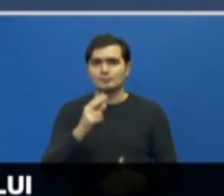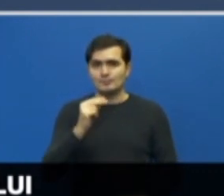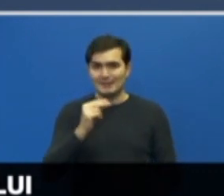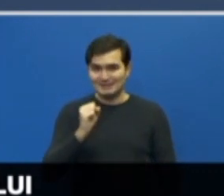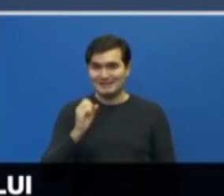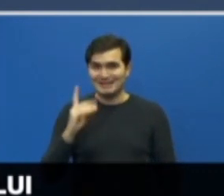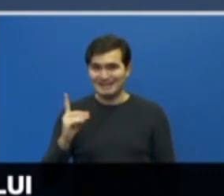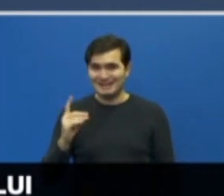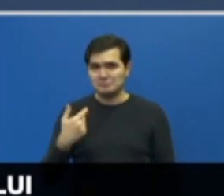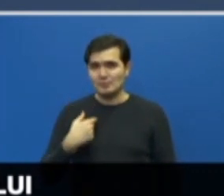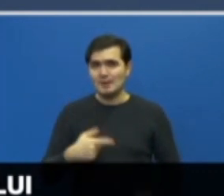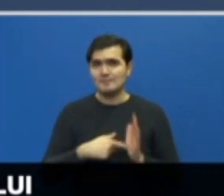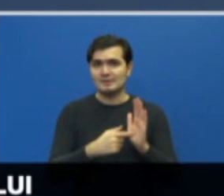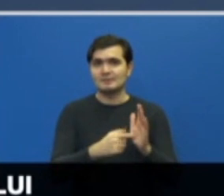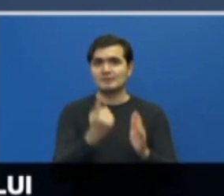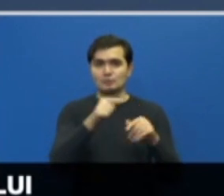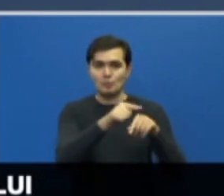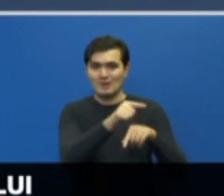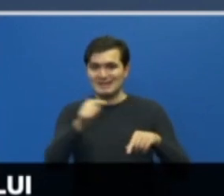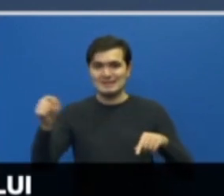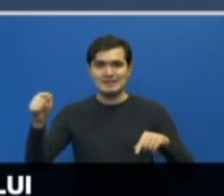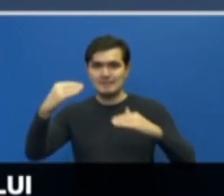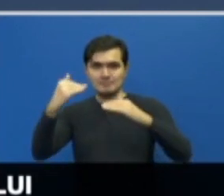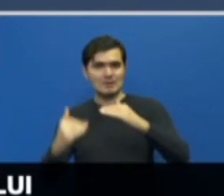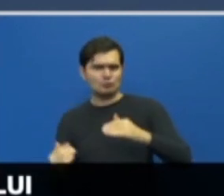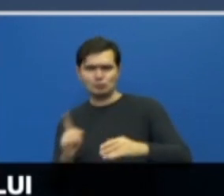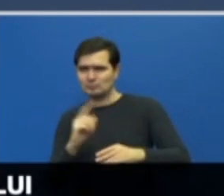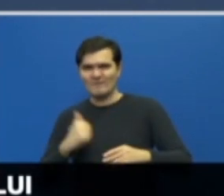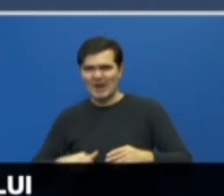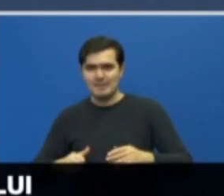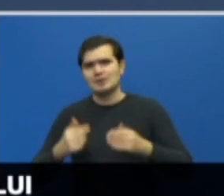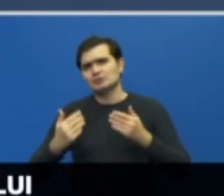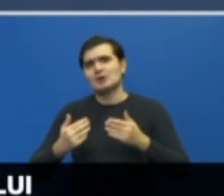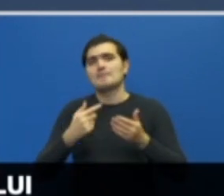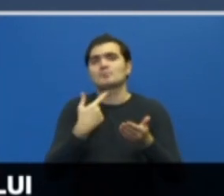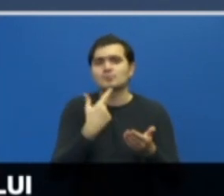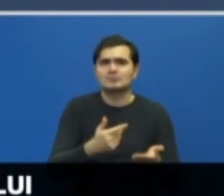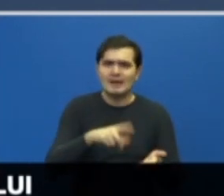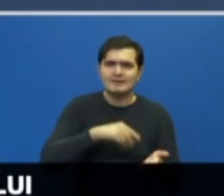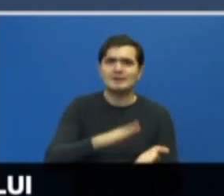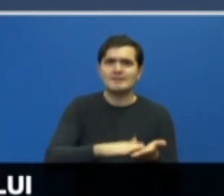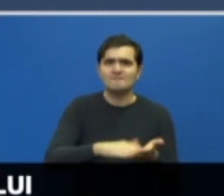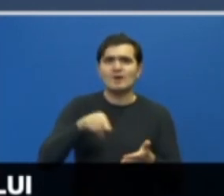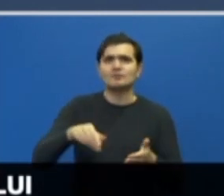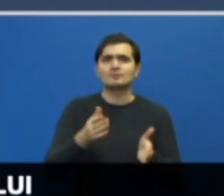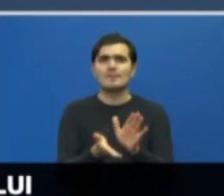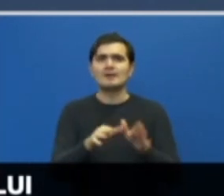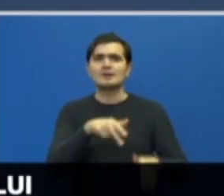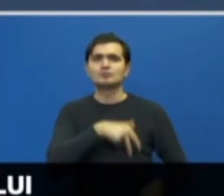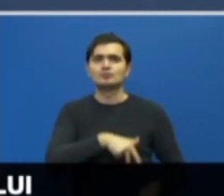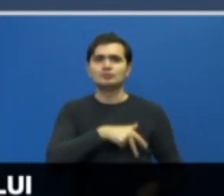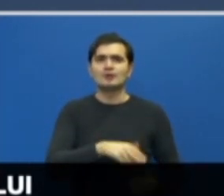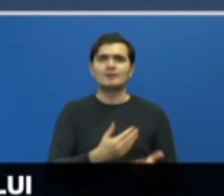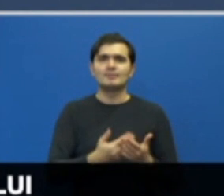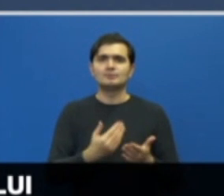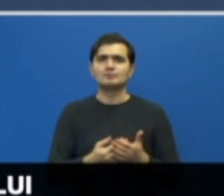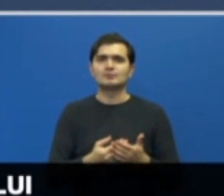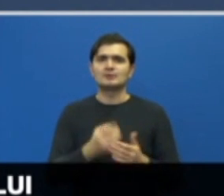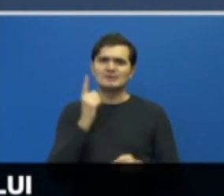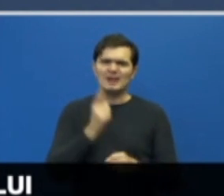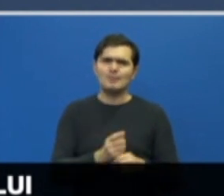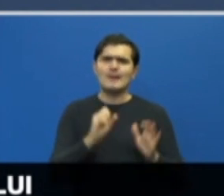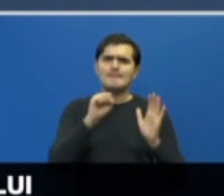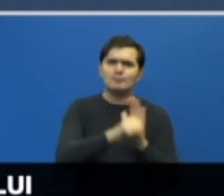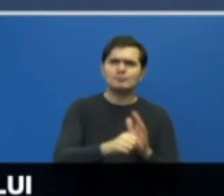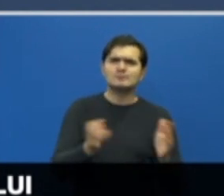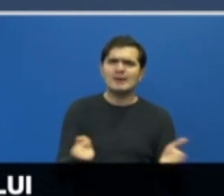prezentat o linie roșie sub care nu trecem și am justificat acest pachet social de necesitatea impunerii lui pe repede